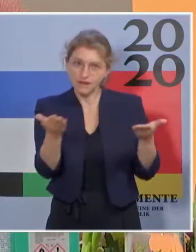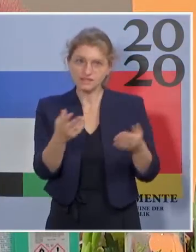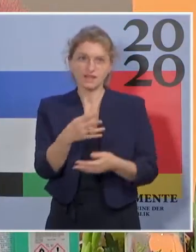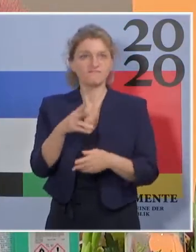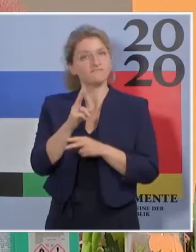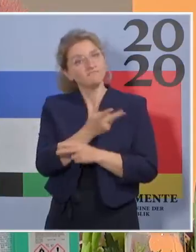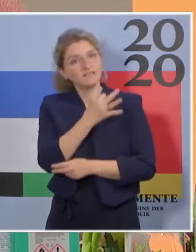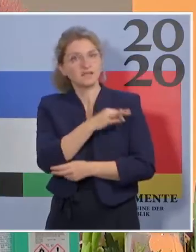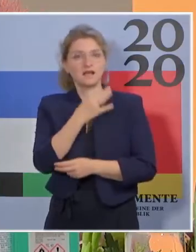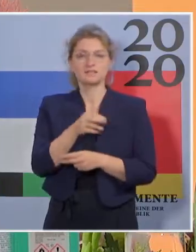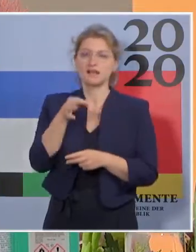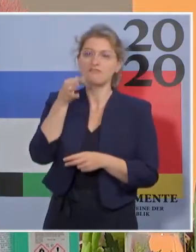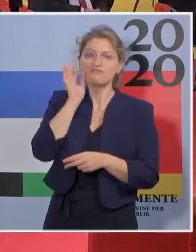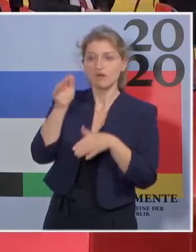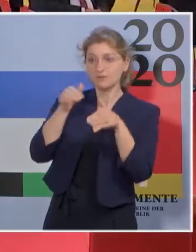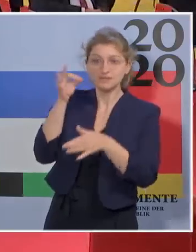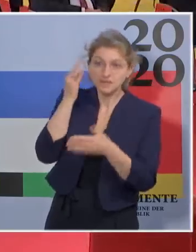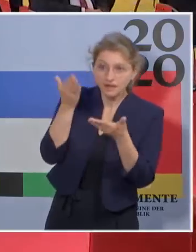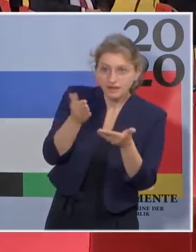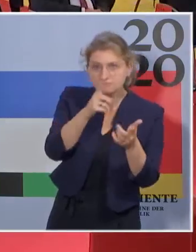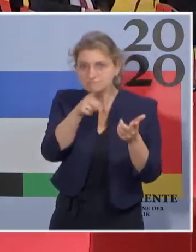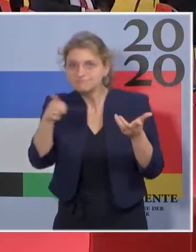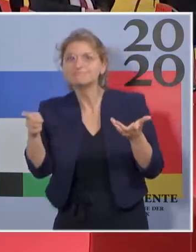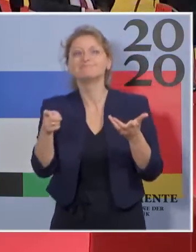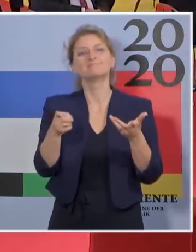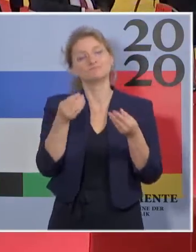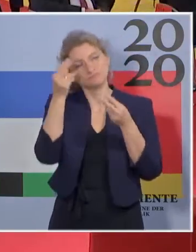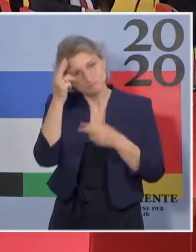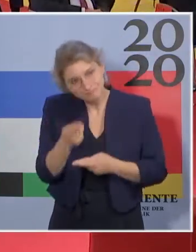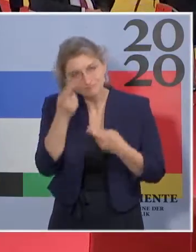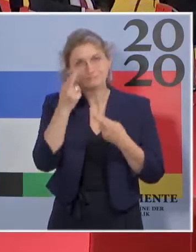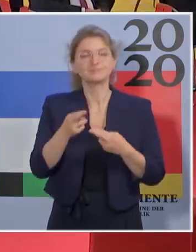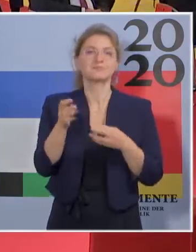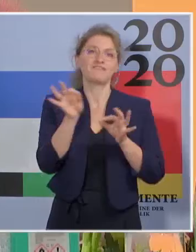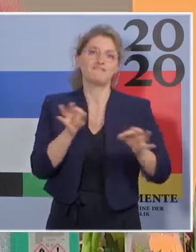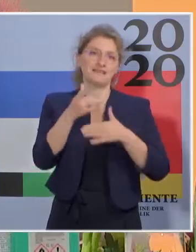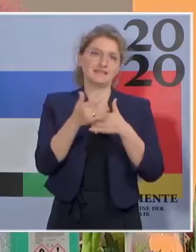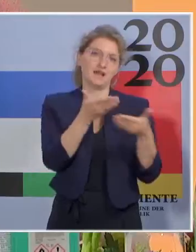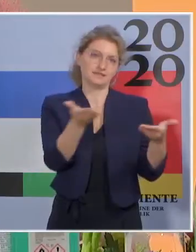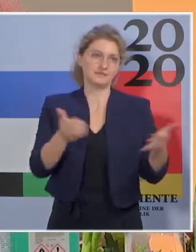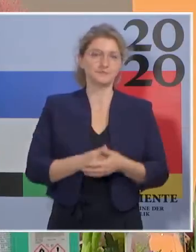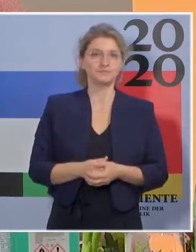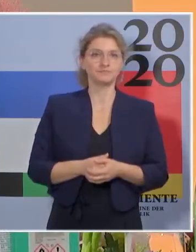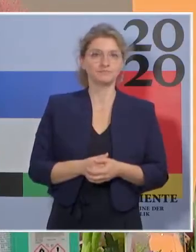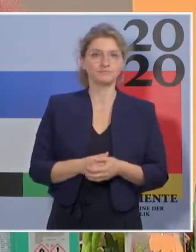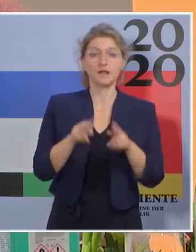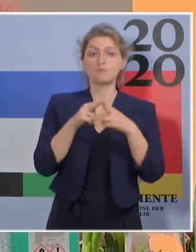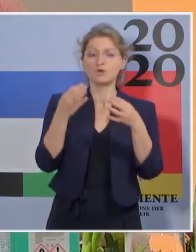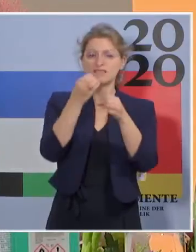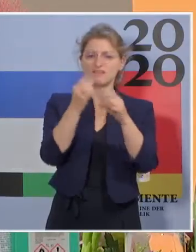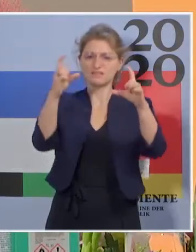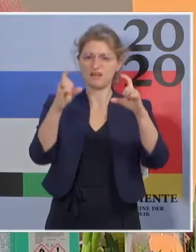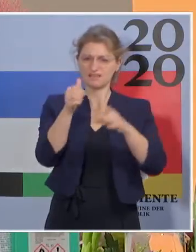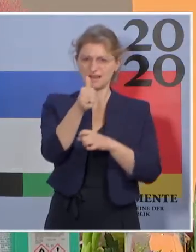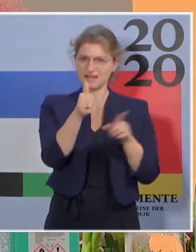Vizekanzler, Frau Bundesministerin, geschätzte Fest- und Ehrengäste. Artikel 1 der Bundesverfassung wurde